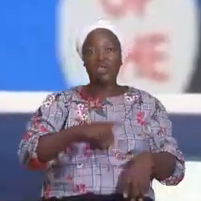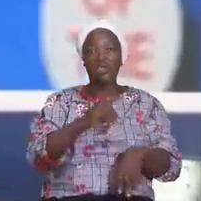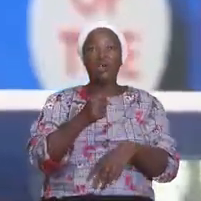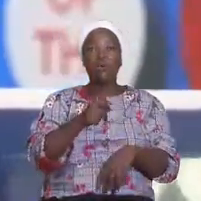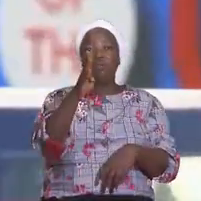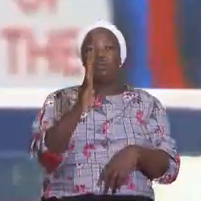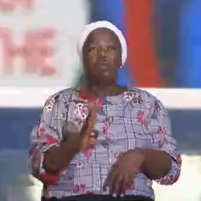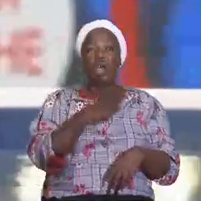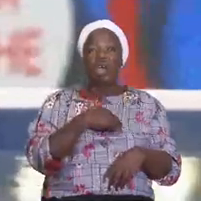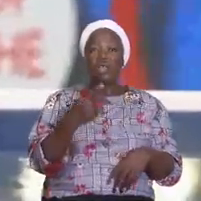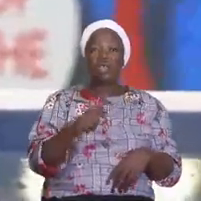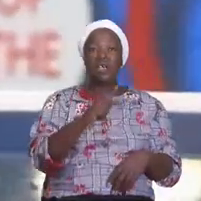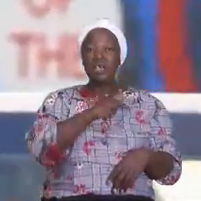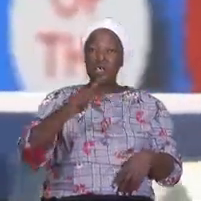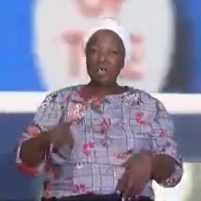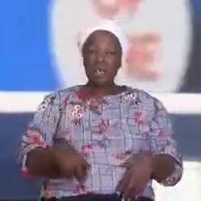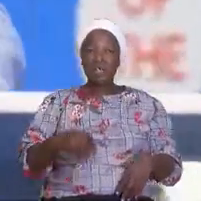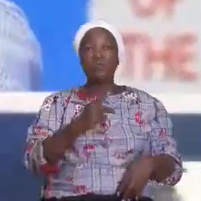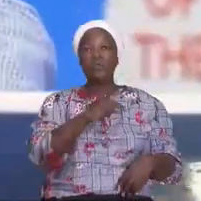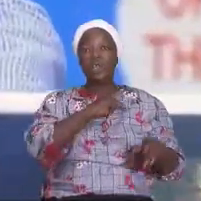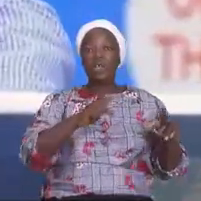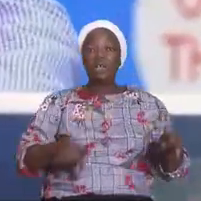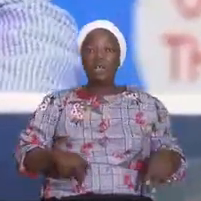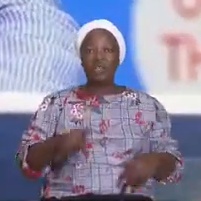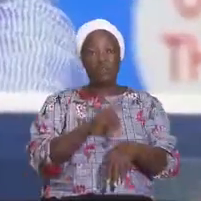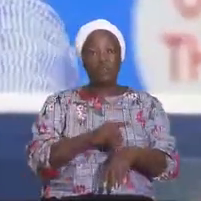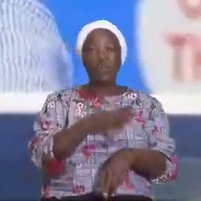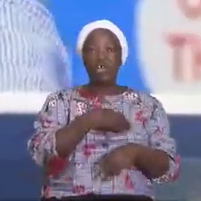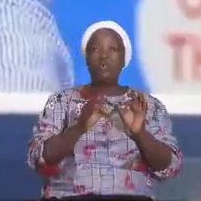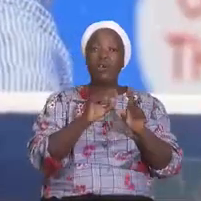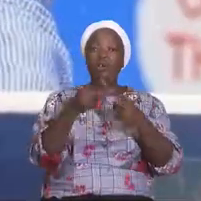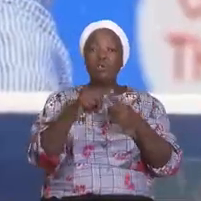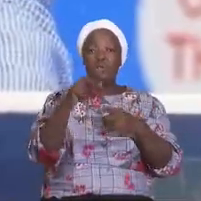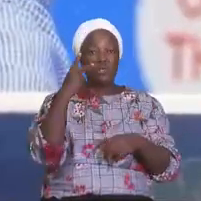de Dieu. Si tu veux voir le royaume de Dieu